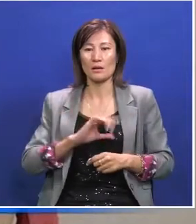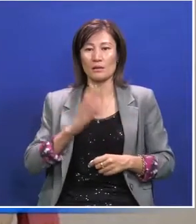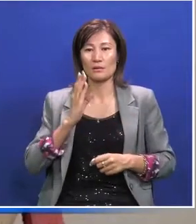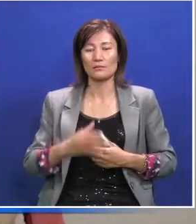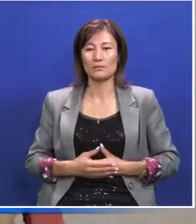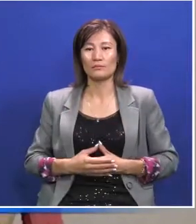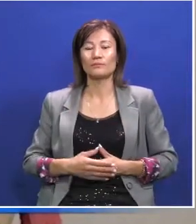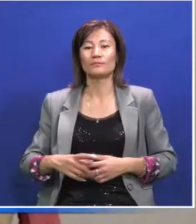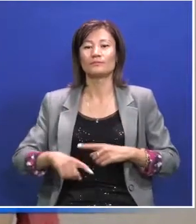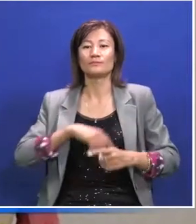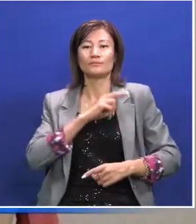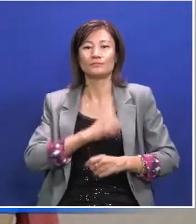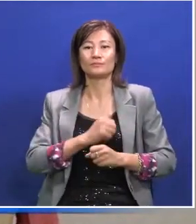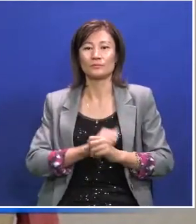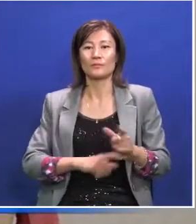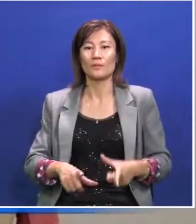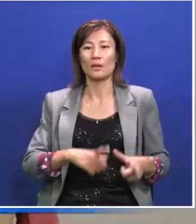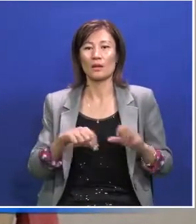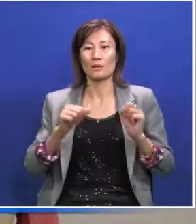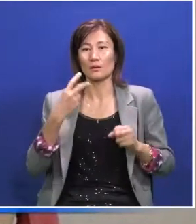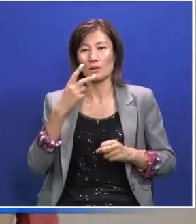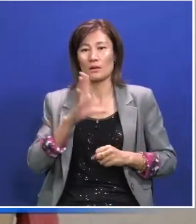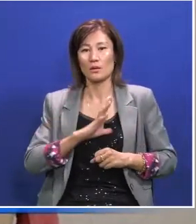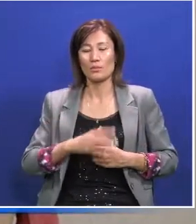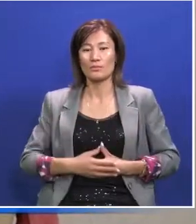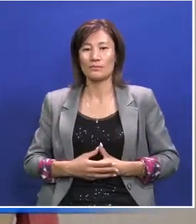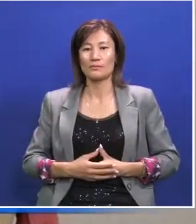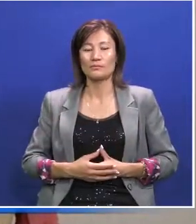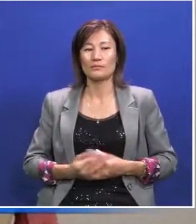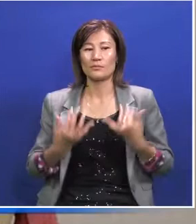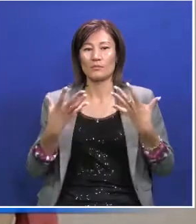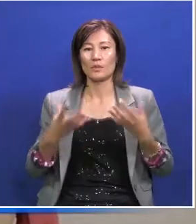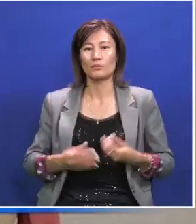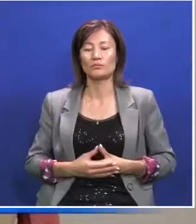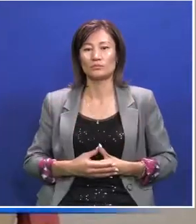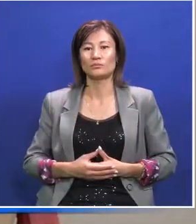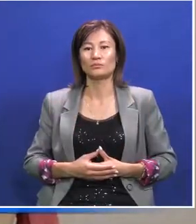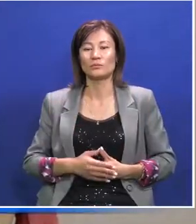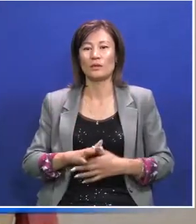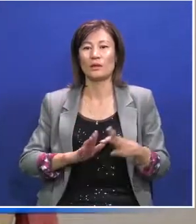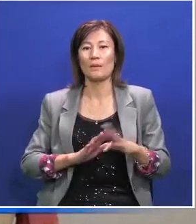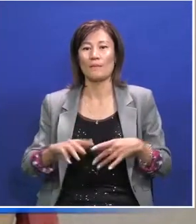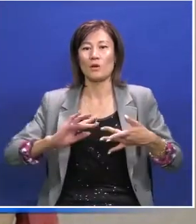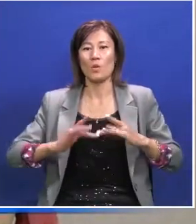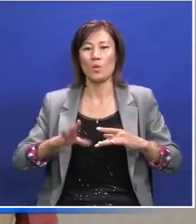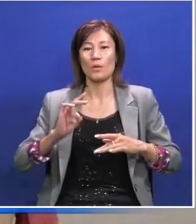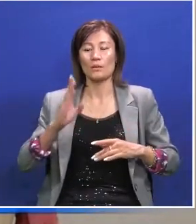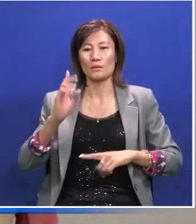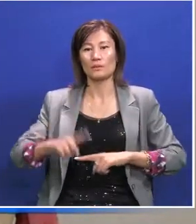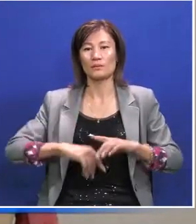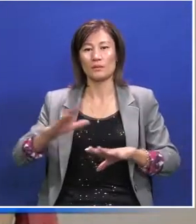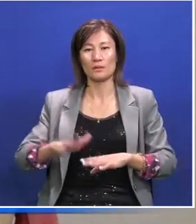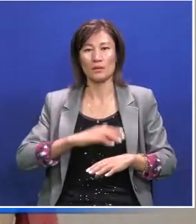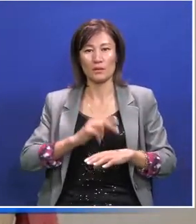тиянақты жұмысты базаға отыруын қадағалайды. Бүгінгі таңда бізде онлайн санақтан өте жақсы жұмыс